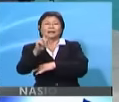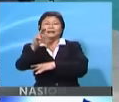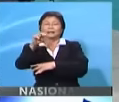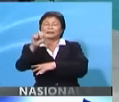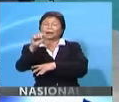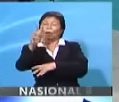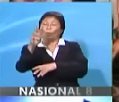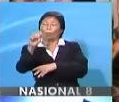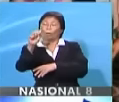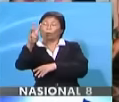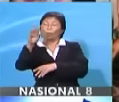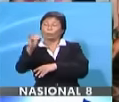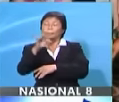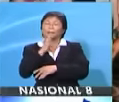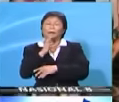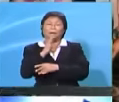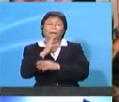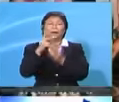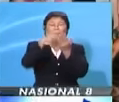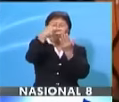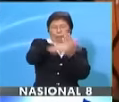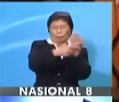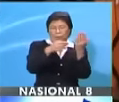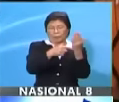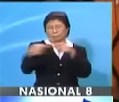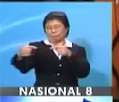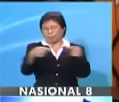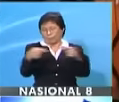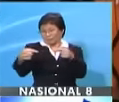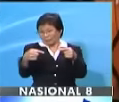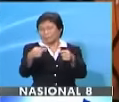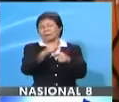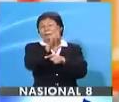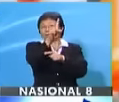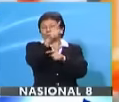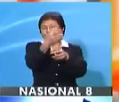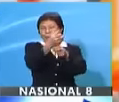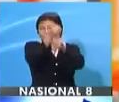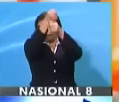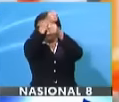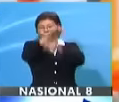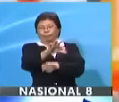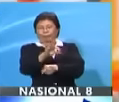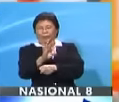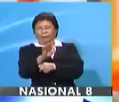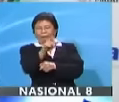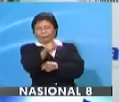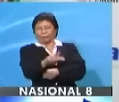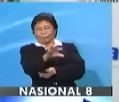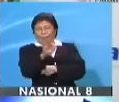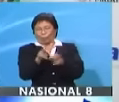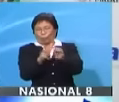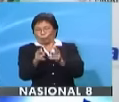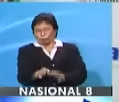Mat Yassin, program ini adalah dalam bentuk pertandingan dan satu pemenang akan dipilih di kalangan